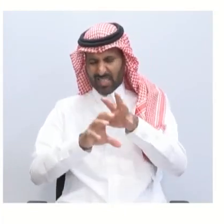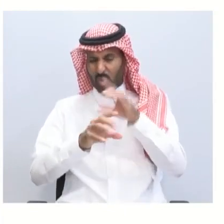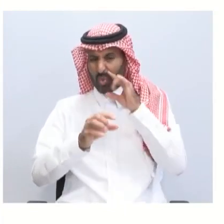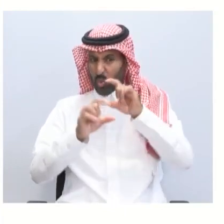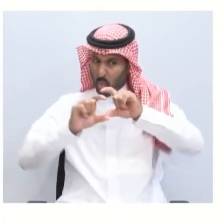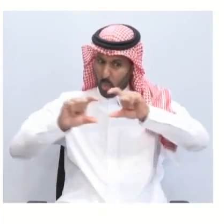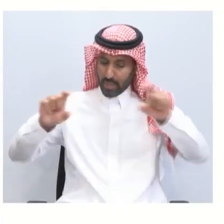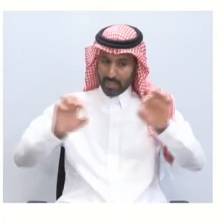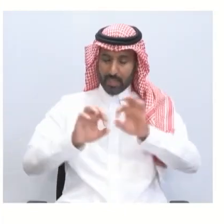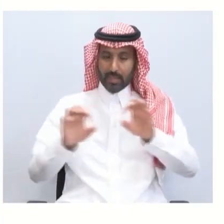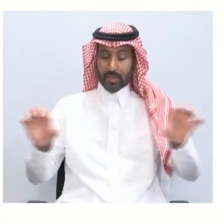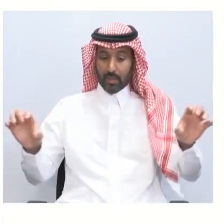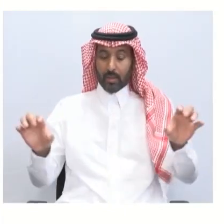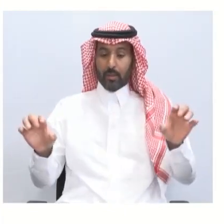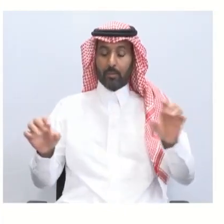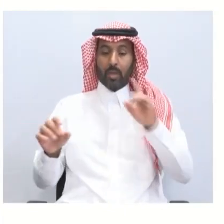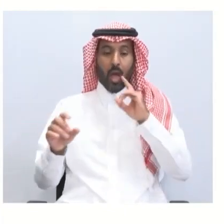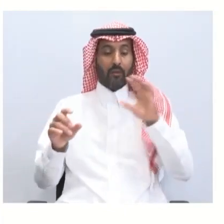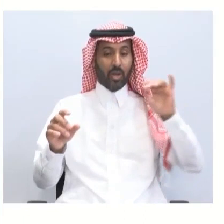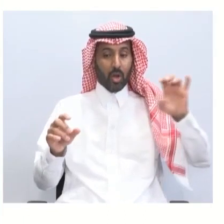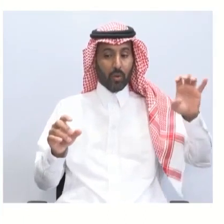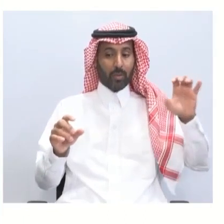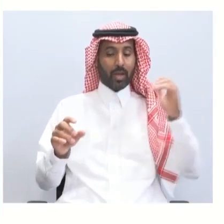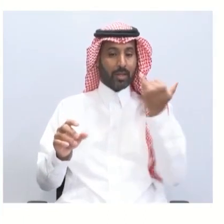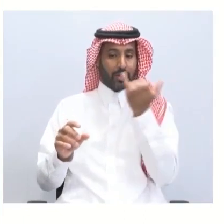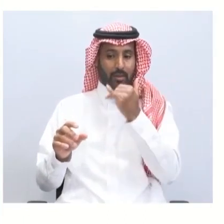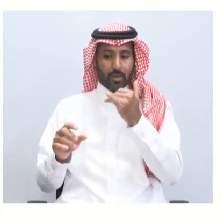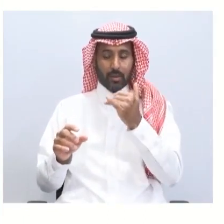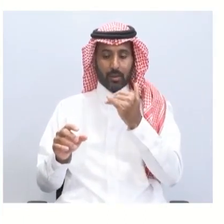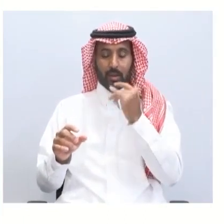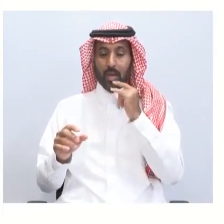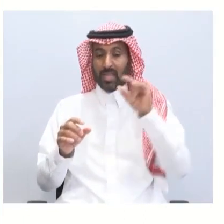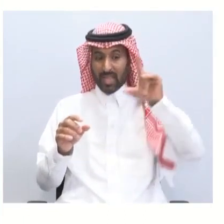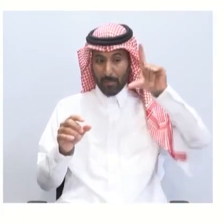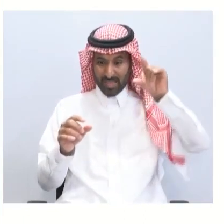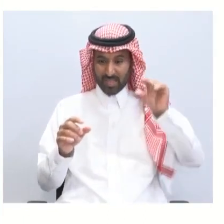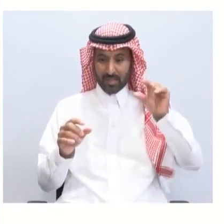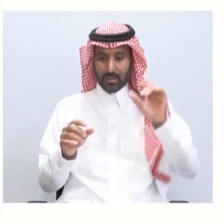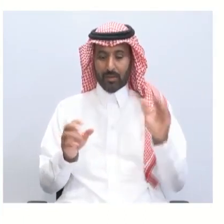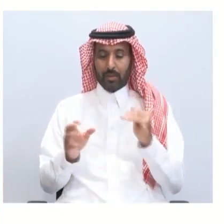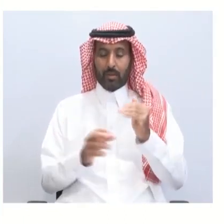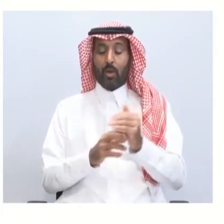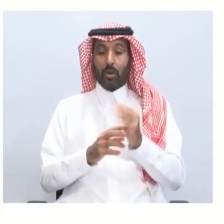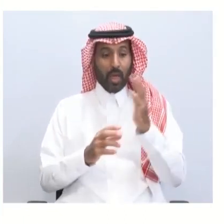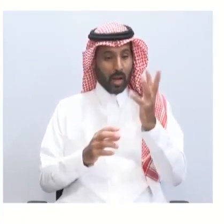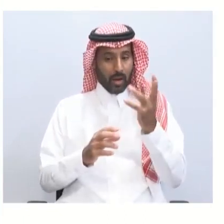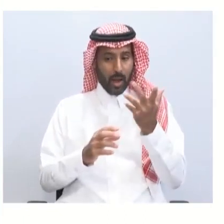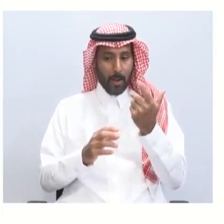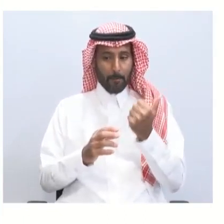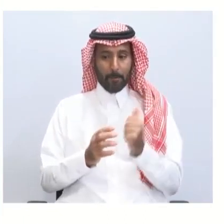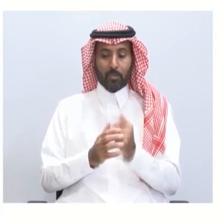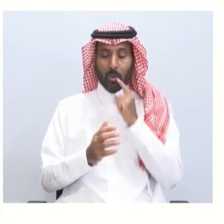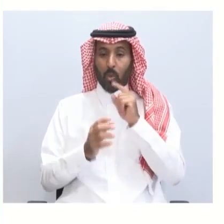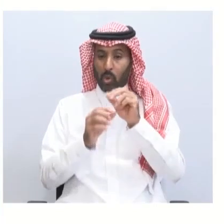وطويله ومكونه من احرف اللغه الانجليزيه الكبيره وال الصغيره وكذلك الارقام